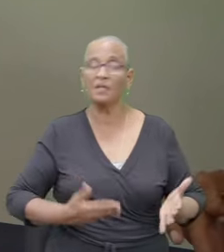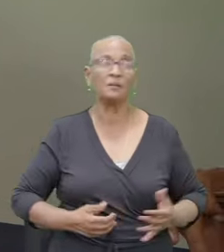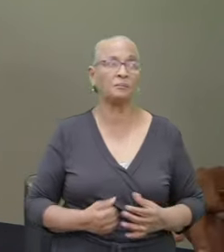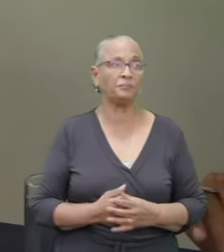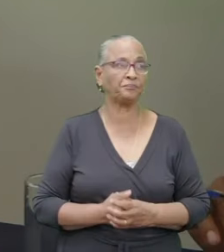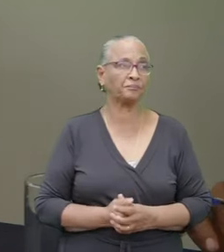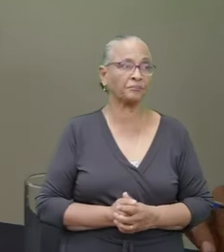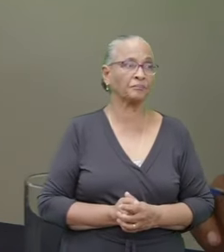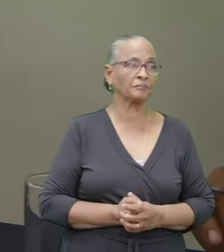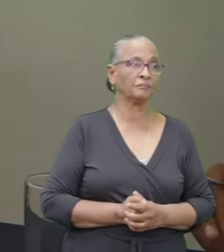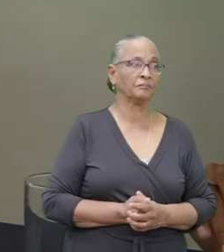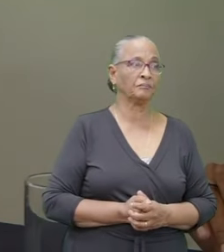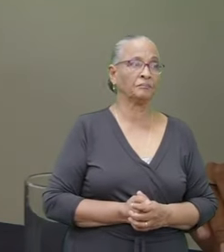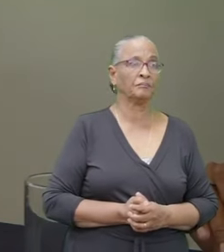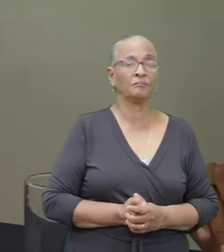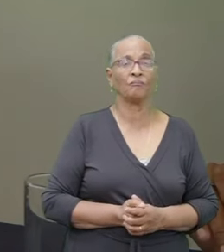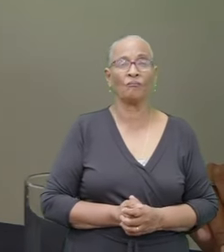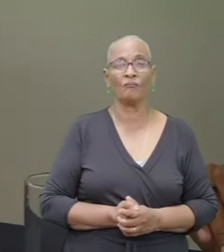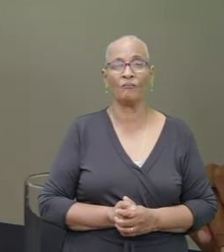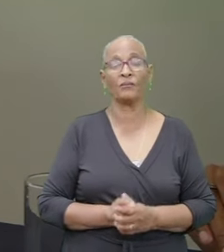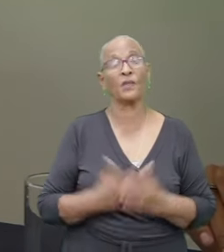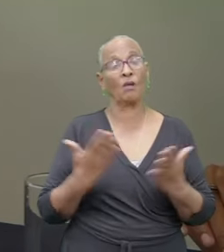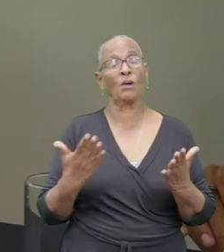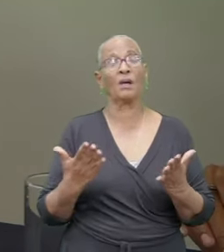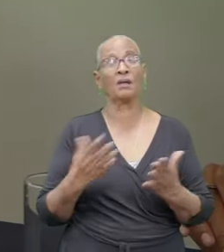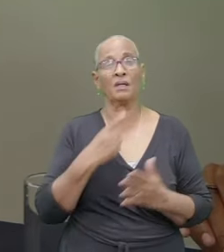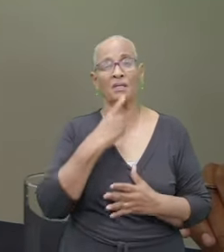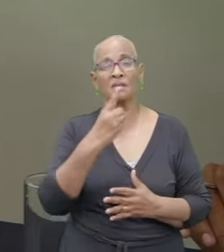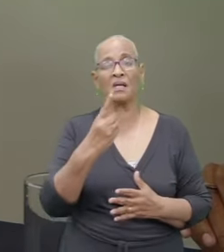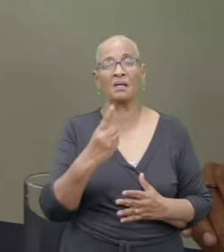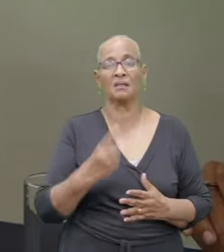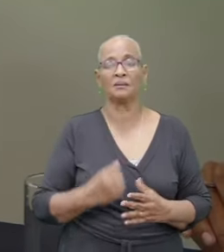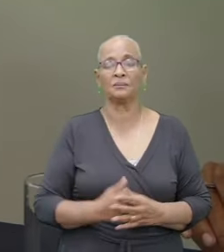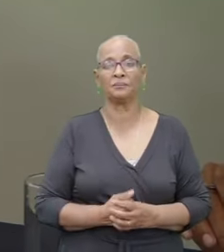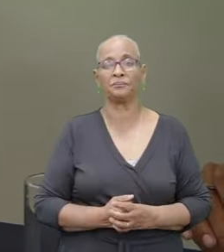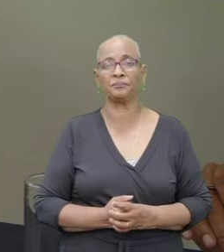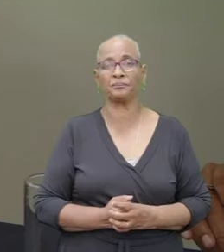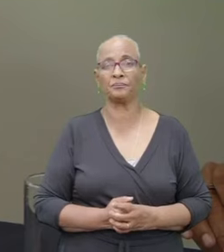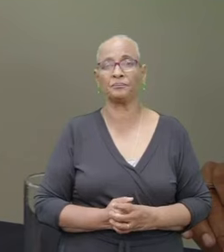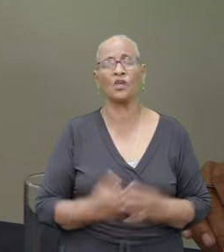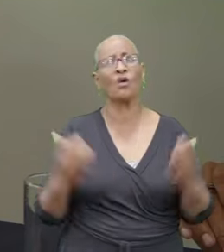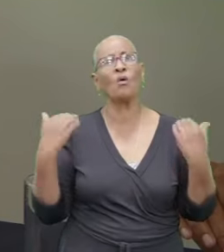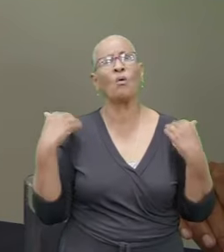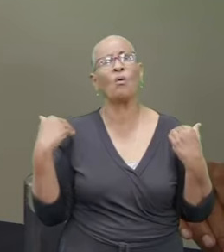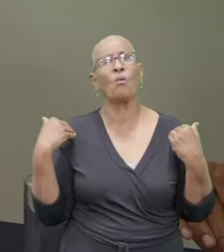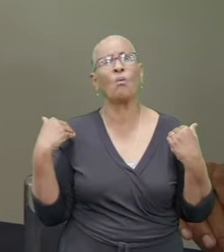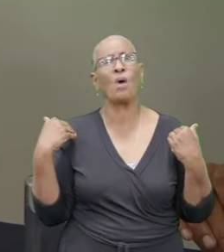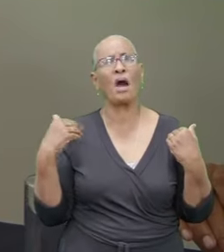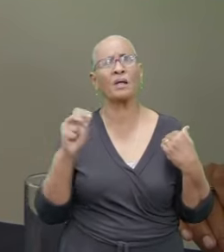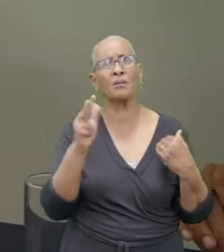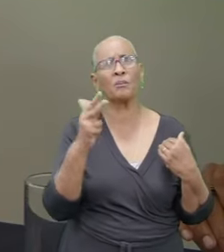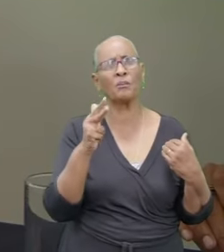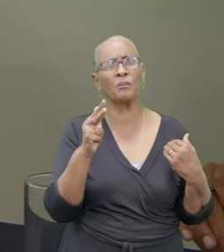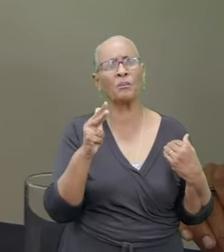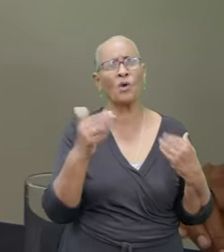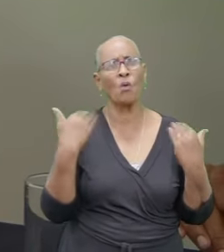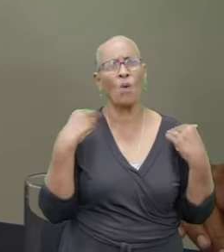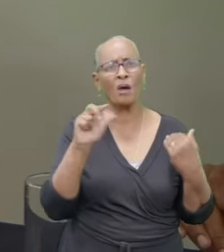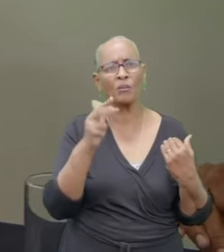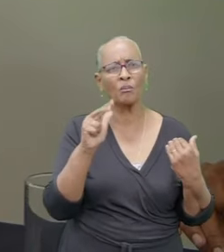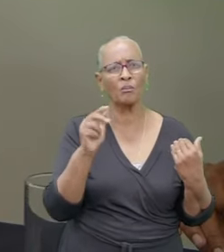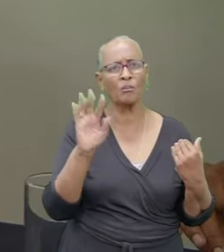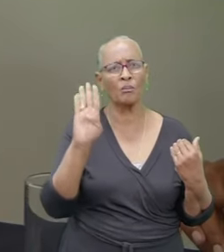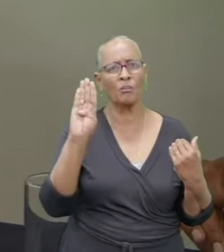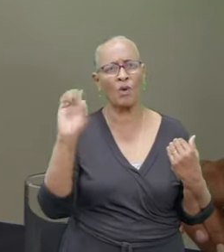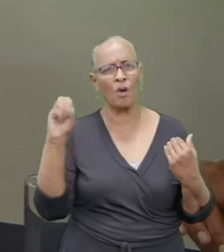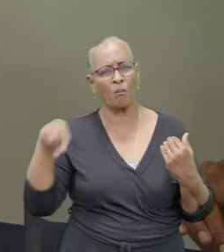Oké, uw vraag is maar wel, laat me hierop ingaan. En nog een laatste. Waarom is de bond betrokken bij dat besluit?